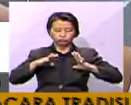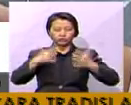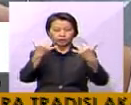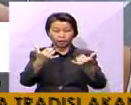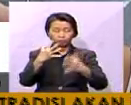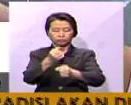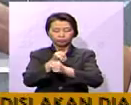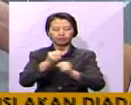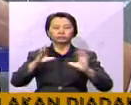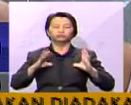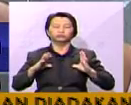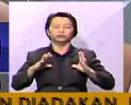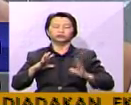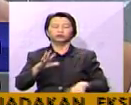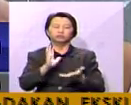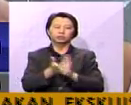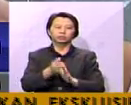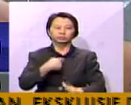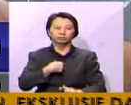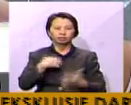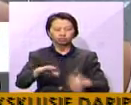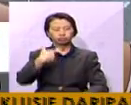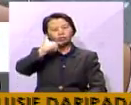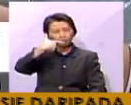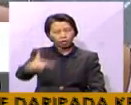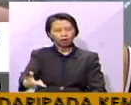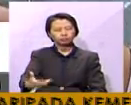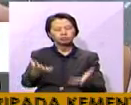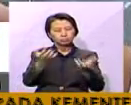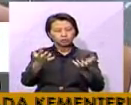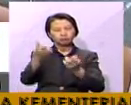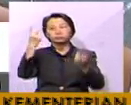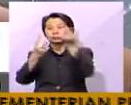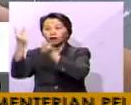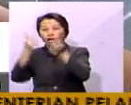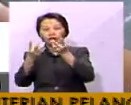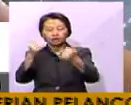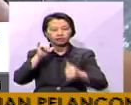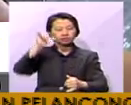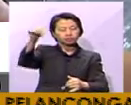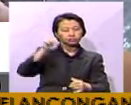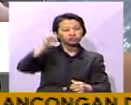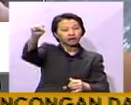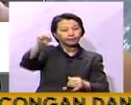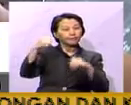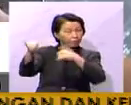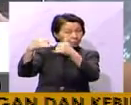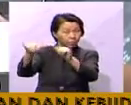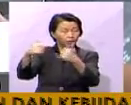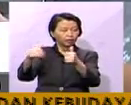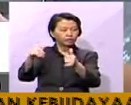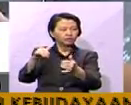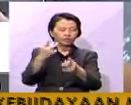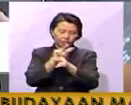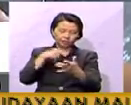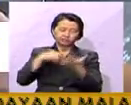dapat cuti, so saya pun dah lama nak pergi melancong, pergi Sabah main-main. So